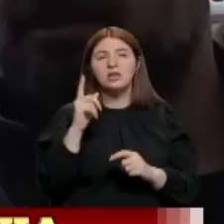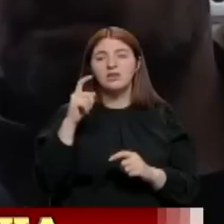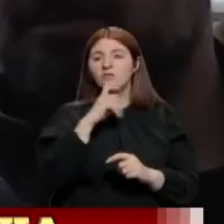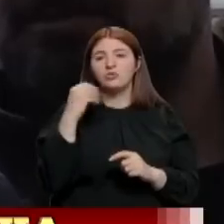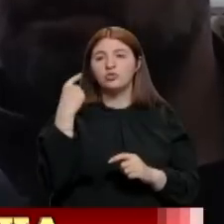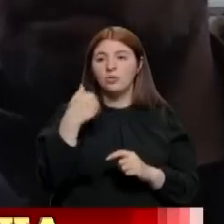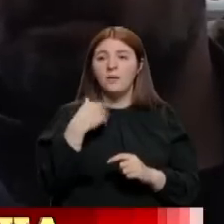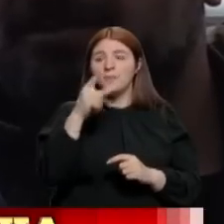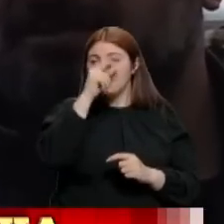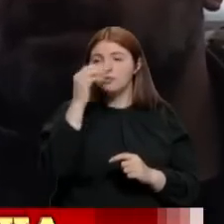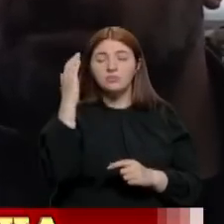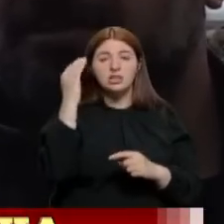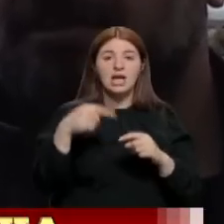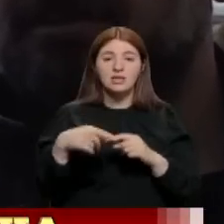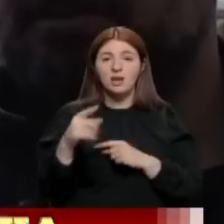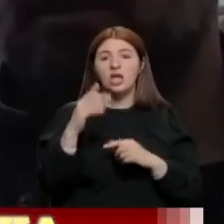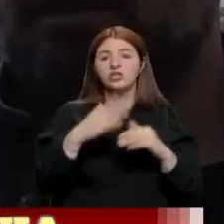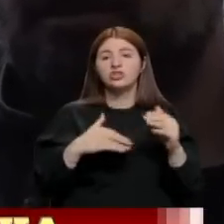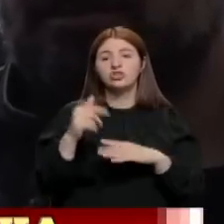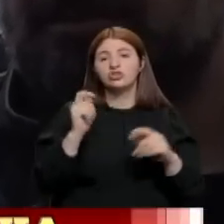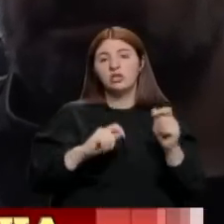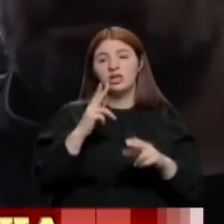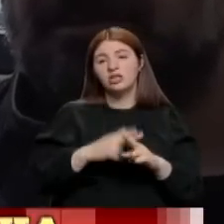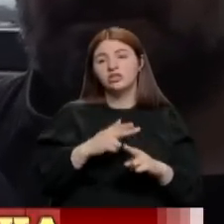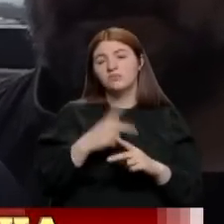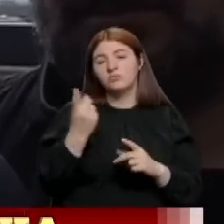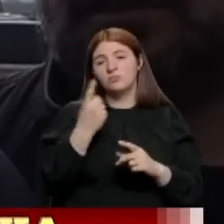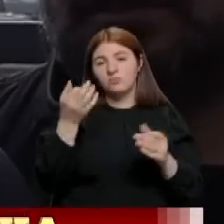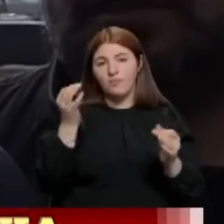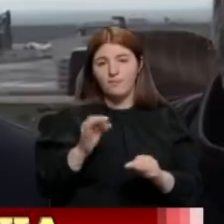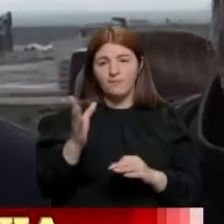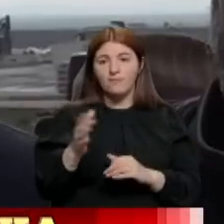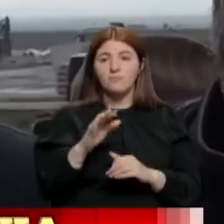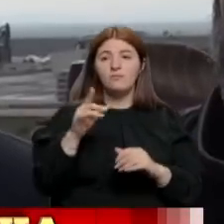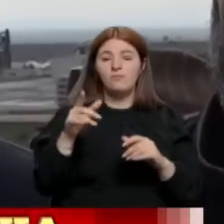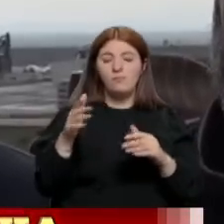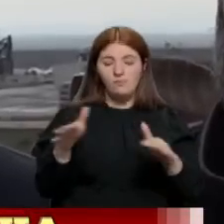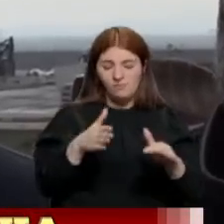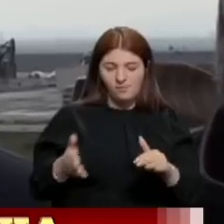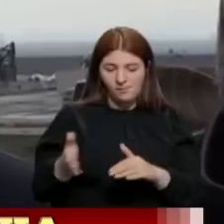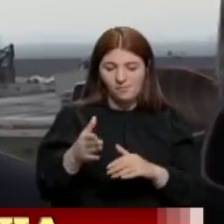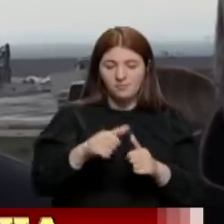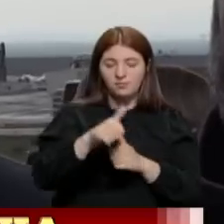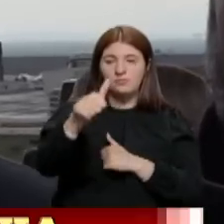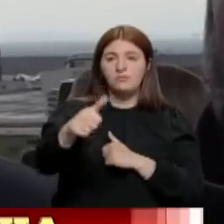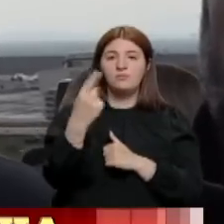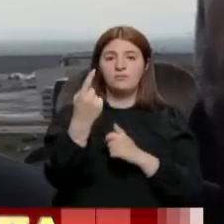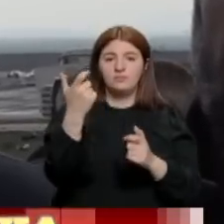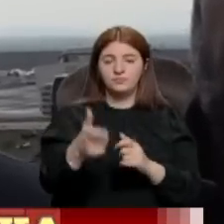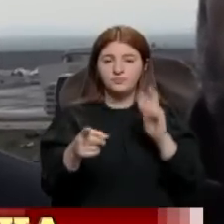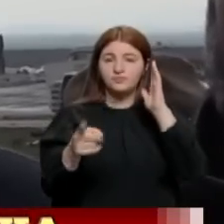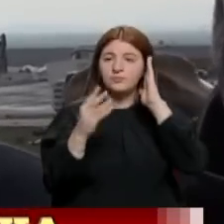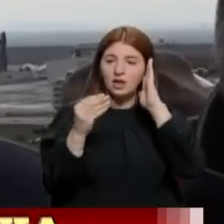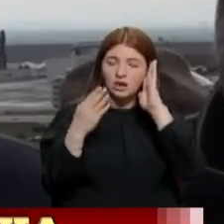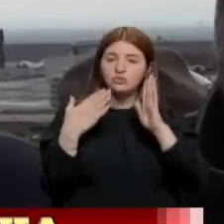ben. Mart başı itibariyle inşaatlarımıza hızlı bir şekilde başlayacağız. Fay hattından da uzak bir mesafede